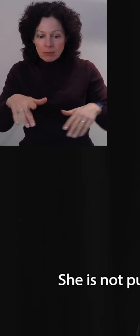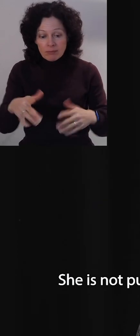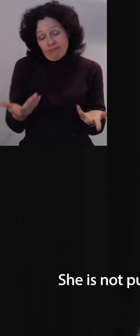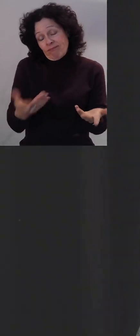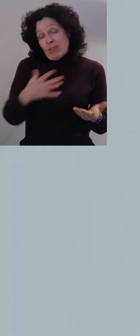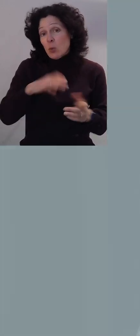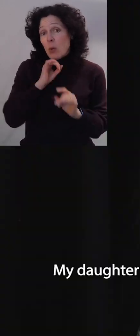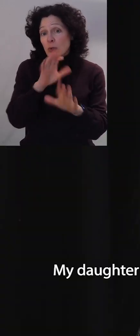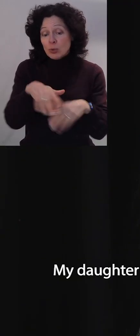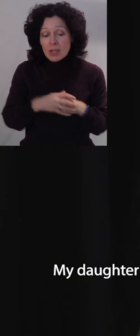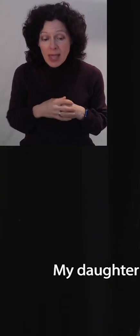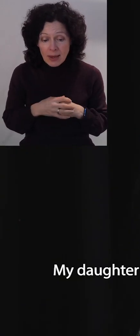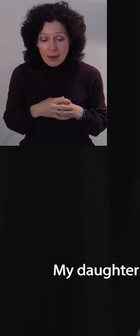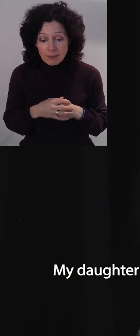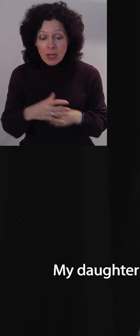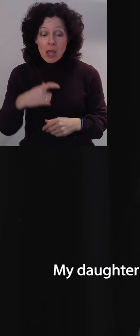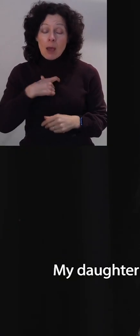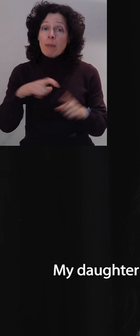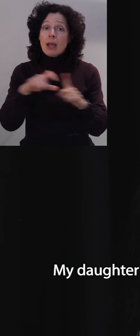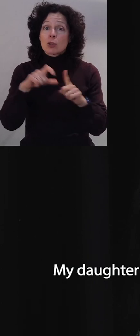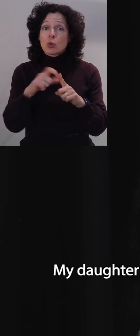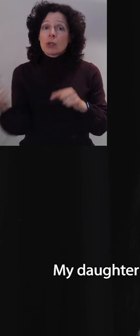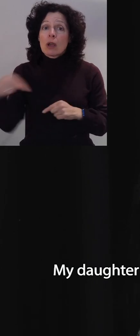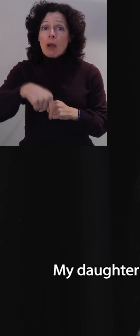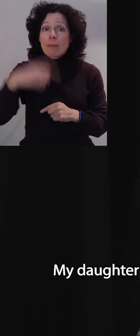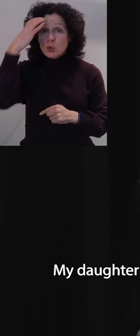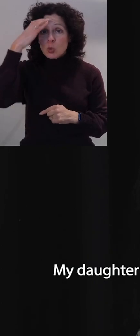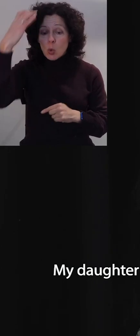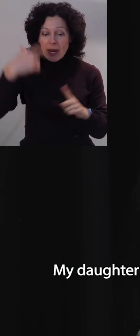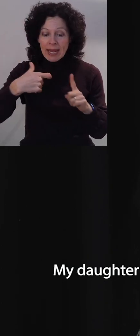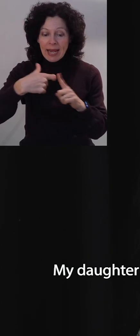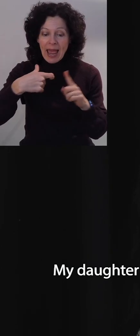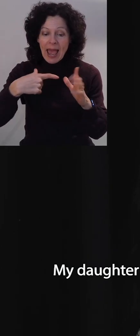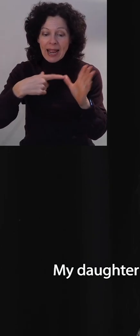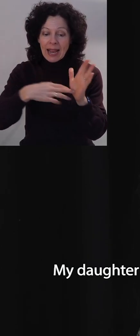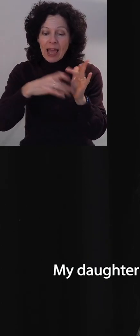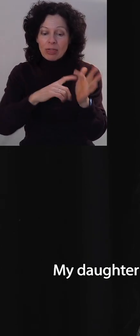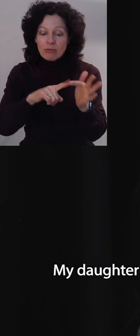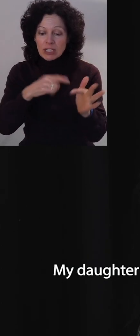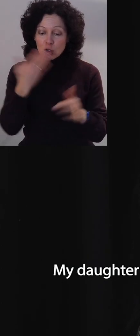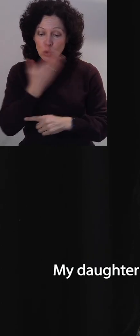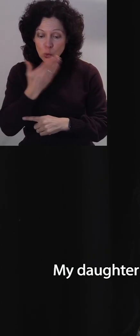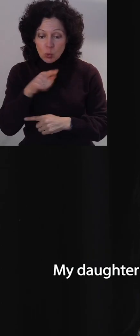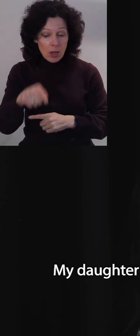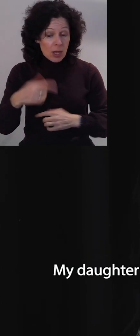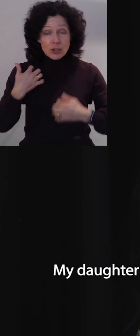říct. Škola Queen Katharine, kam chodí moje dcera, se učí strašně